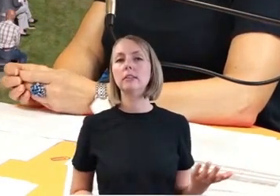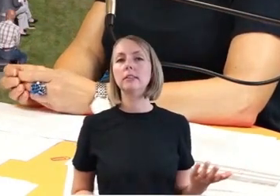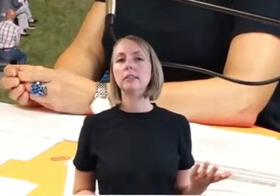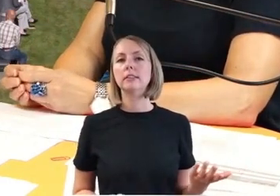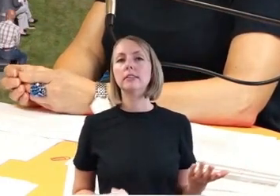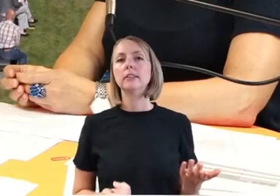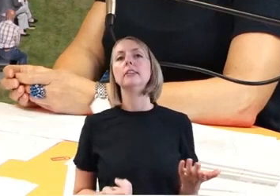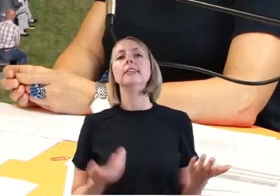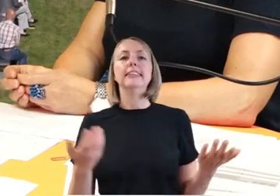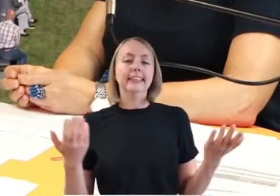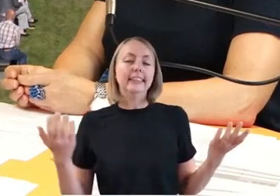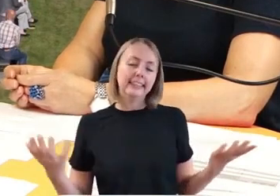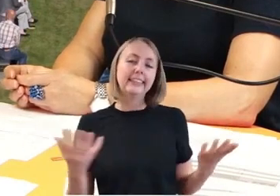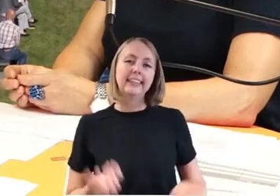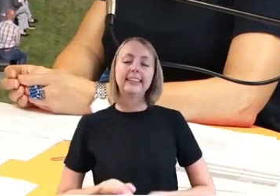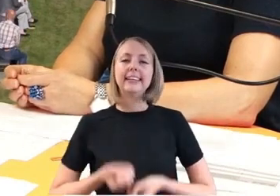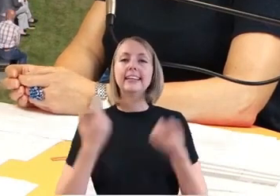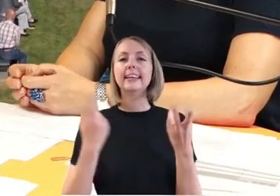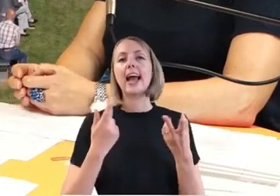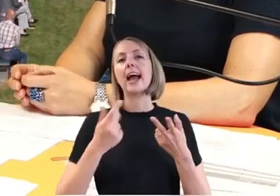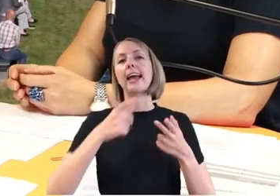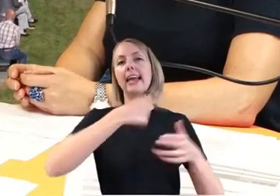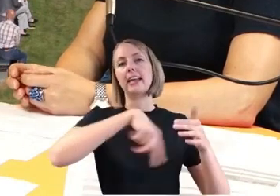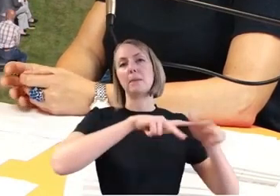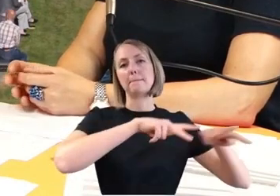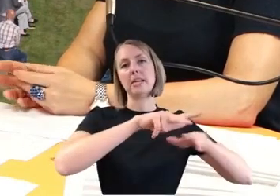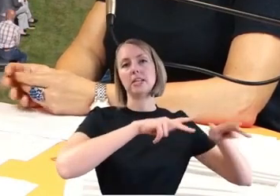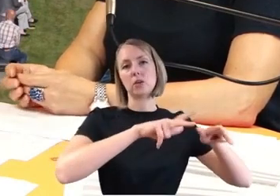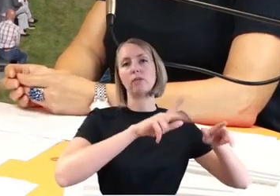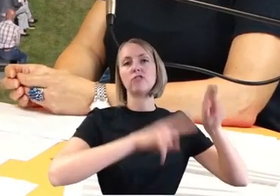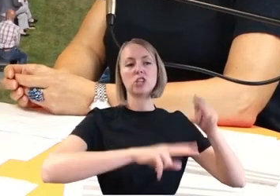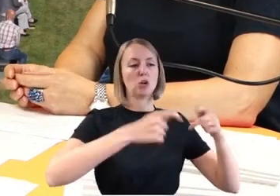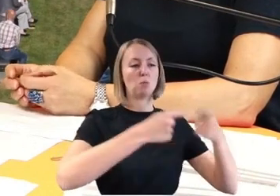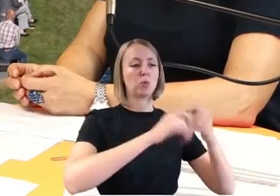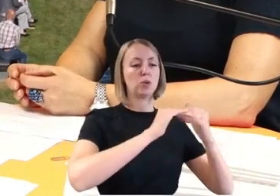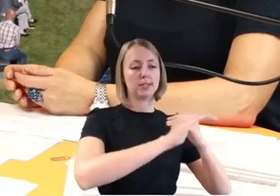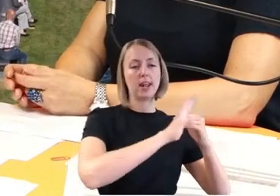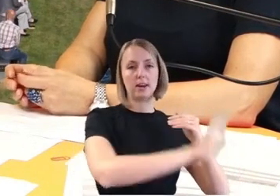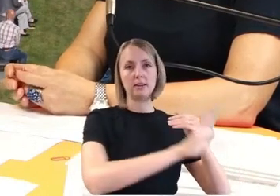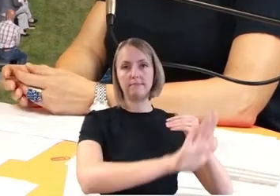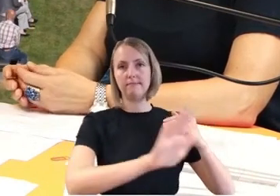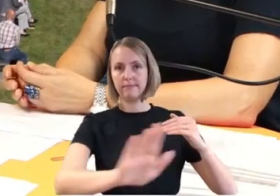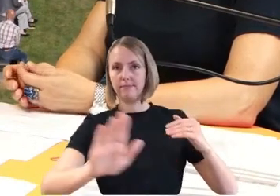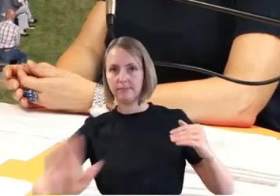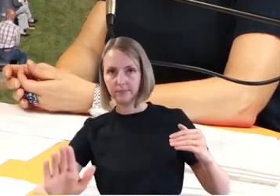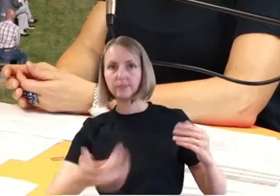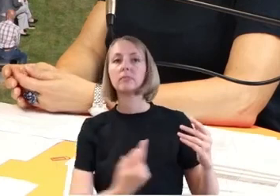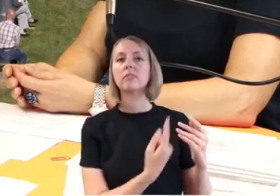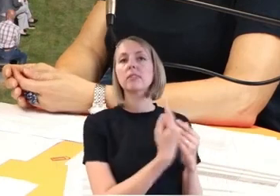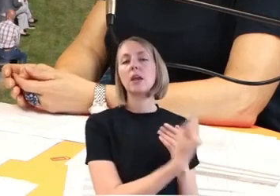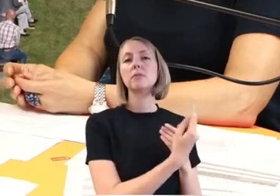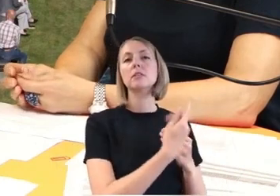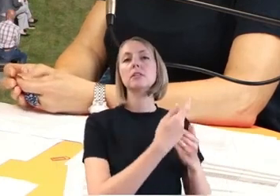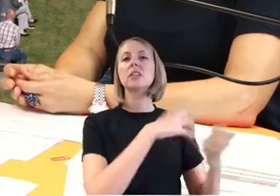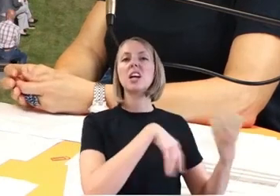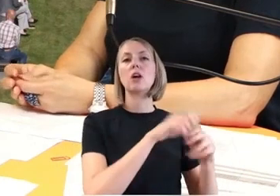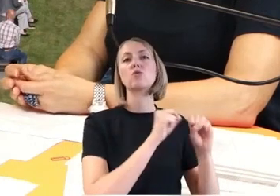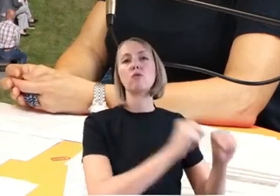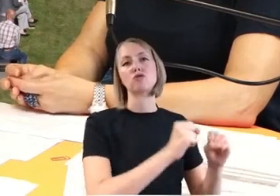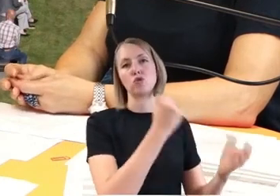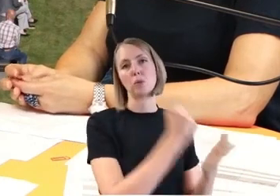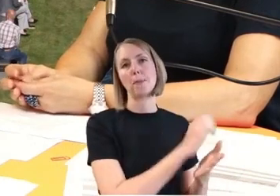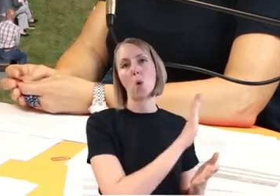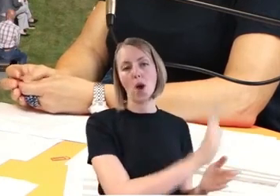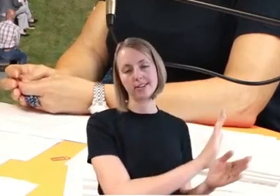zunächst einmal aus den innenministerien der länder den obersten katastrophenschutzbehörden hier insbesondere